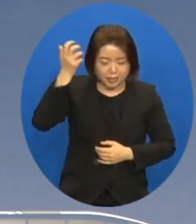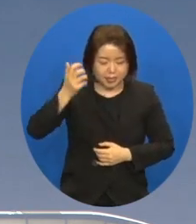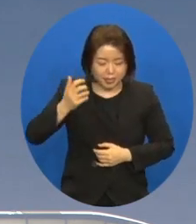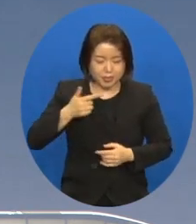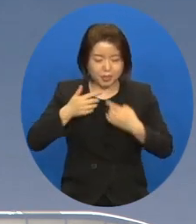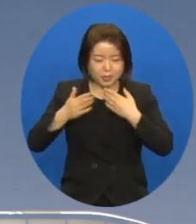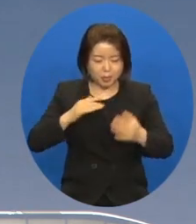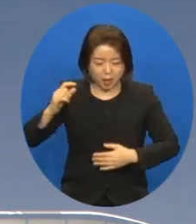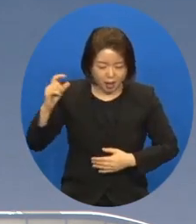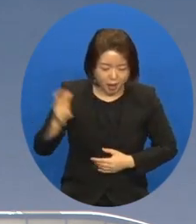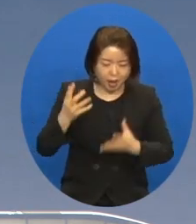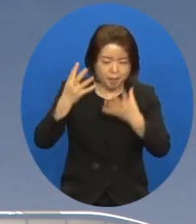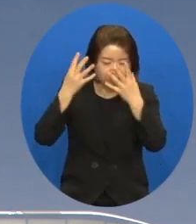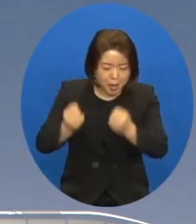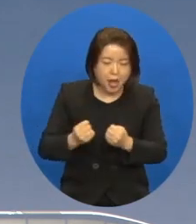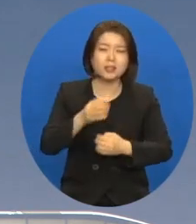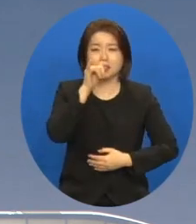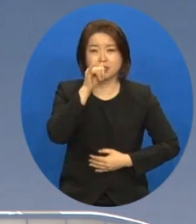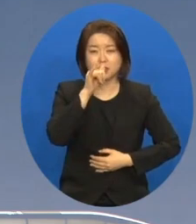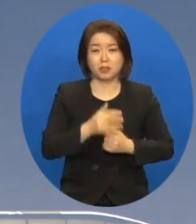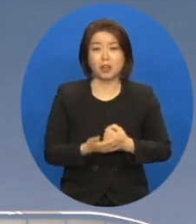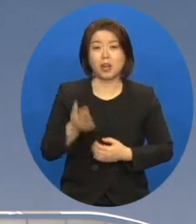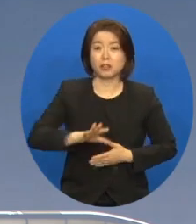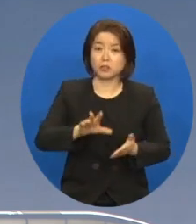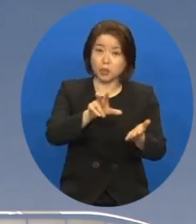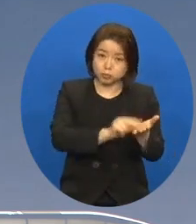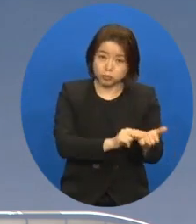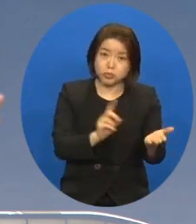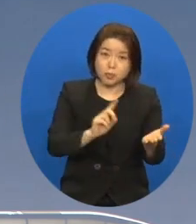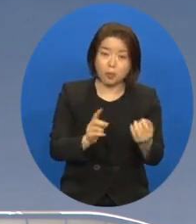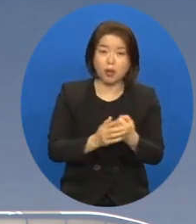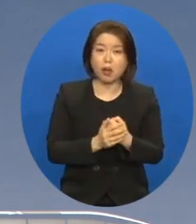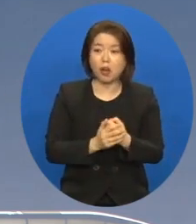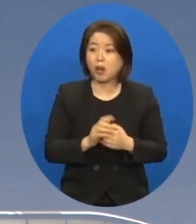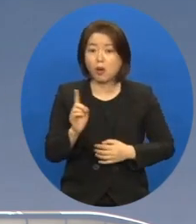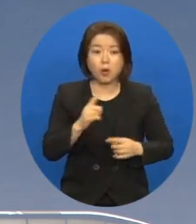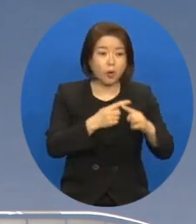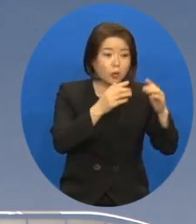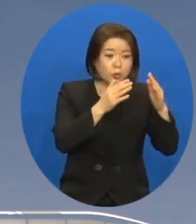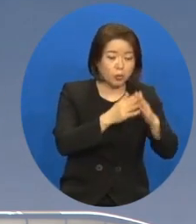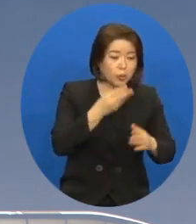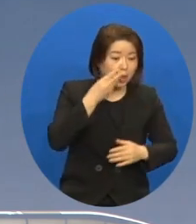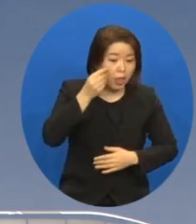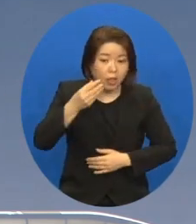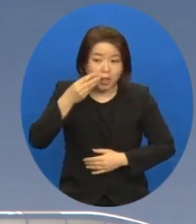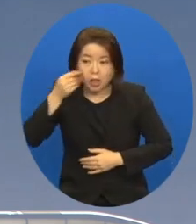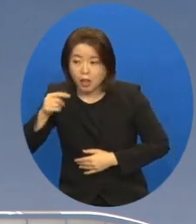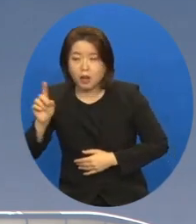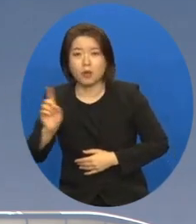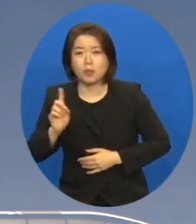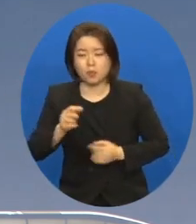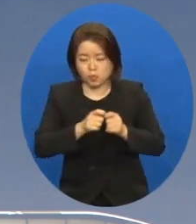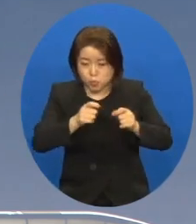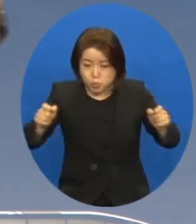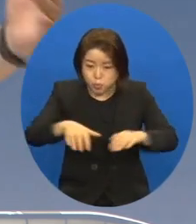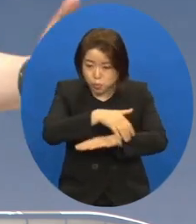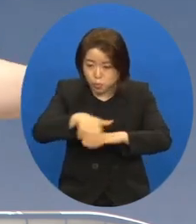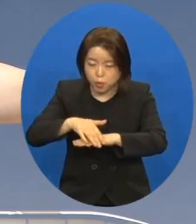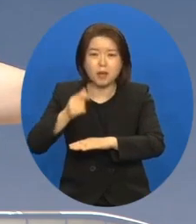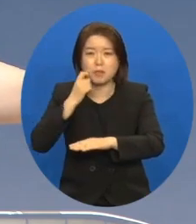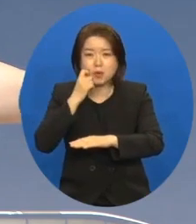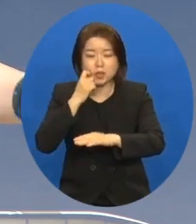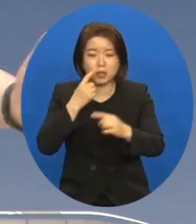강하게 많이 했습니다. 그런데 문제는 어느 교회도 적응이 안 되는 겁니다. 그래서 교회를 여러 번